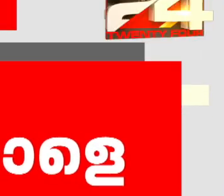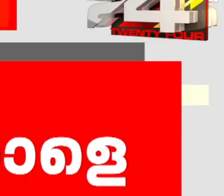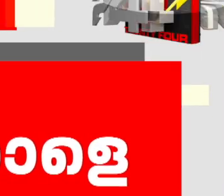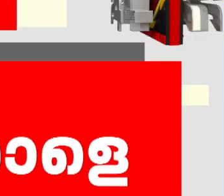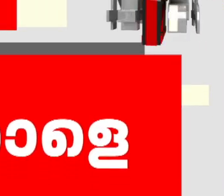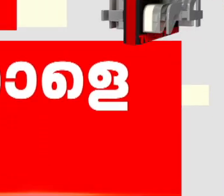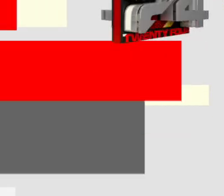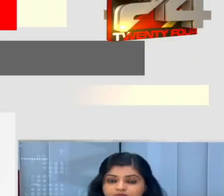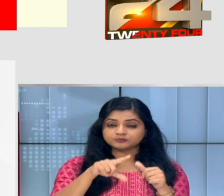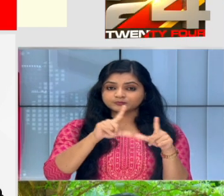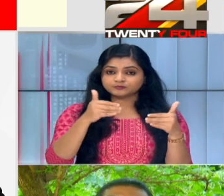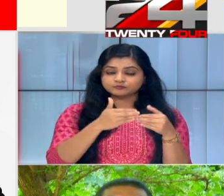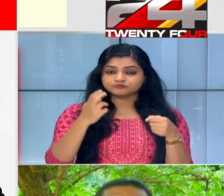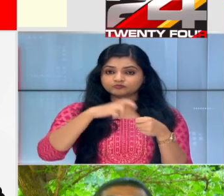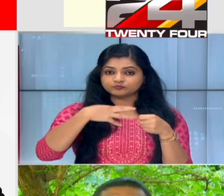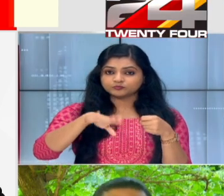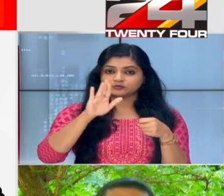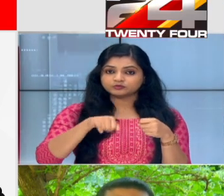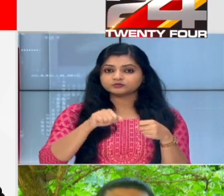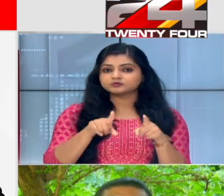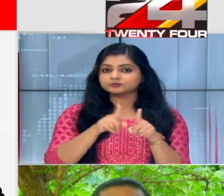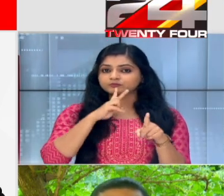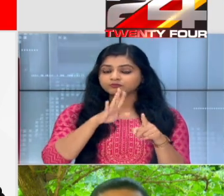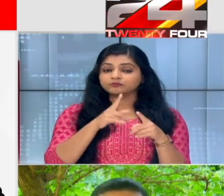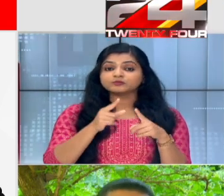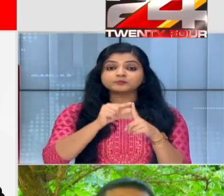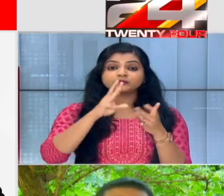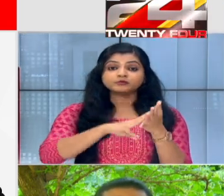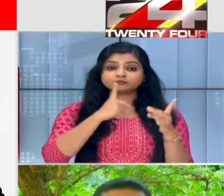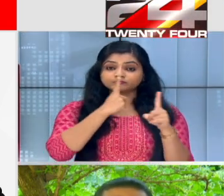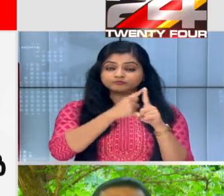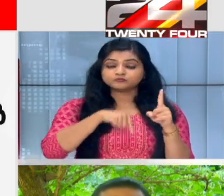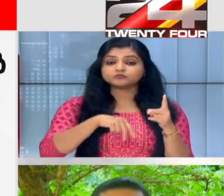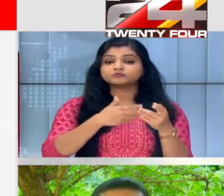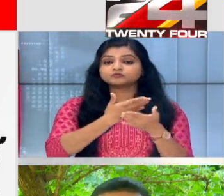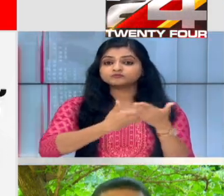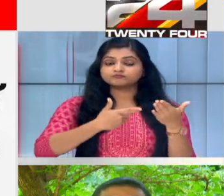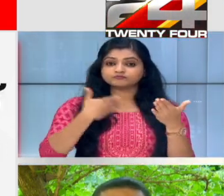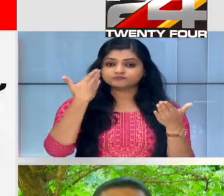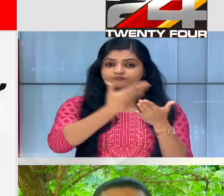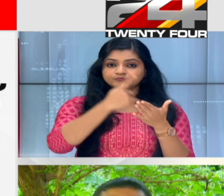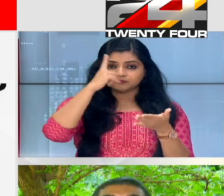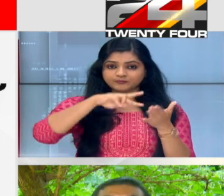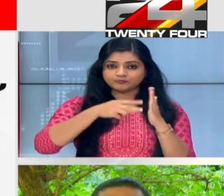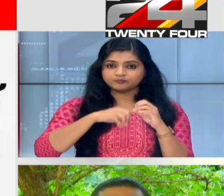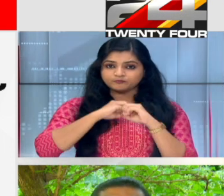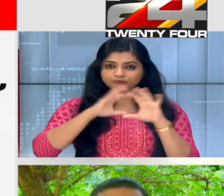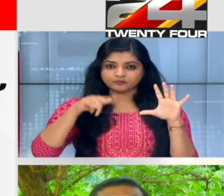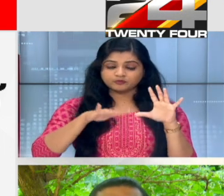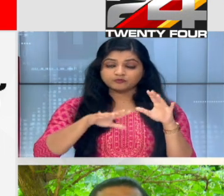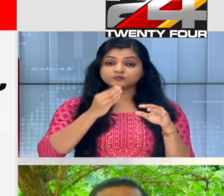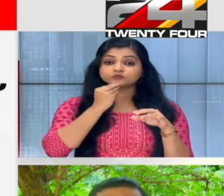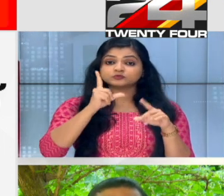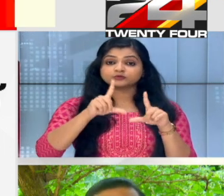പങ്കെടുക്കുമെന്ന് അറിയിക്കുകയും ഒപ്പം തന്നെ പ്രധാനമന്ത്രിയെ നേരിട്ട് കാണുകയും നിവേദനം സമർപ്പിക്കുകയും ചെയ്യുമെന്ന് പറഞ്ഞ പശ്ചാത്തലത്തിൽ ലീഗിന്റെ ഈ